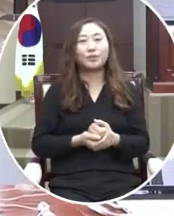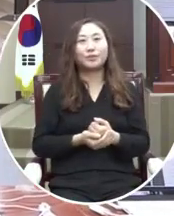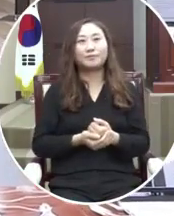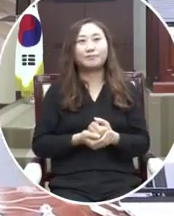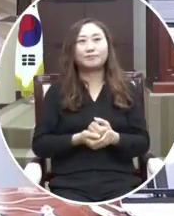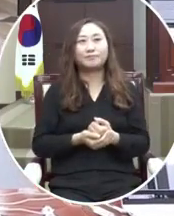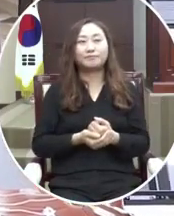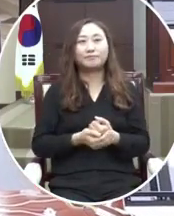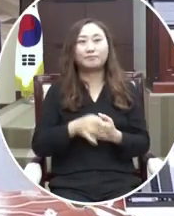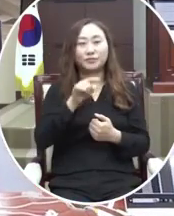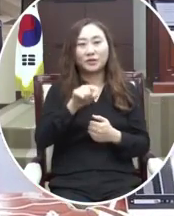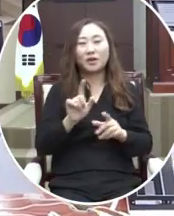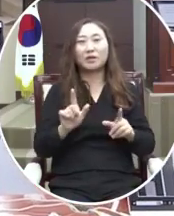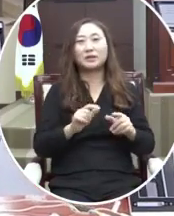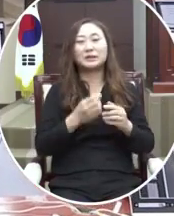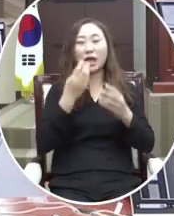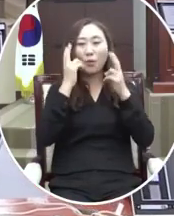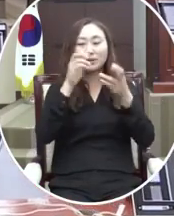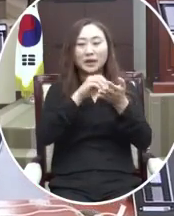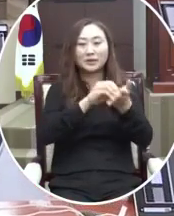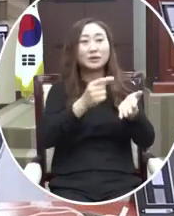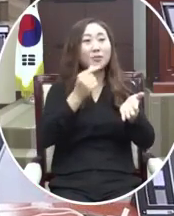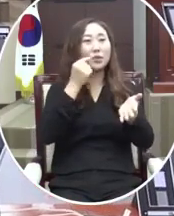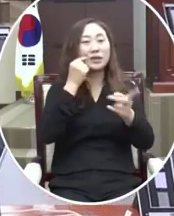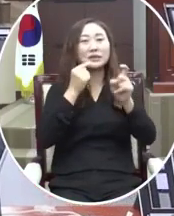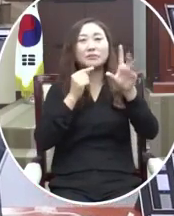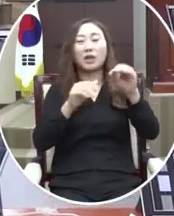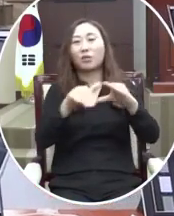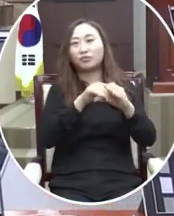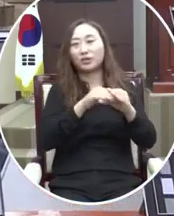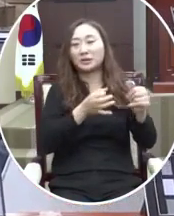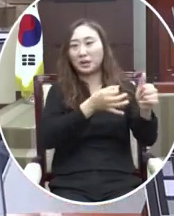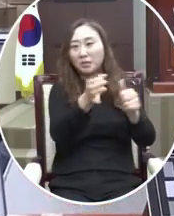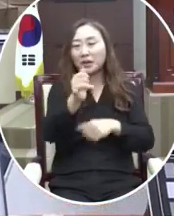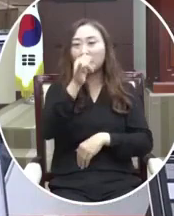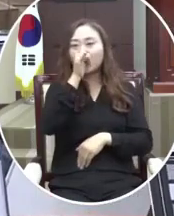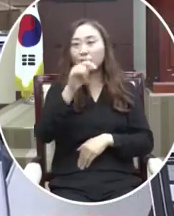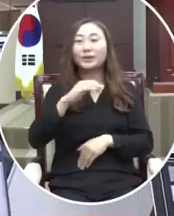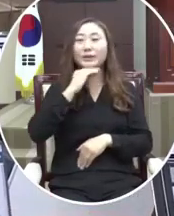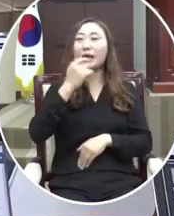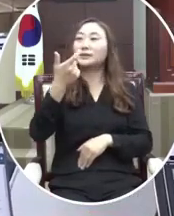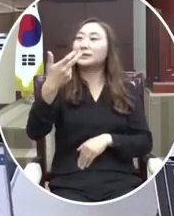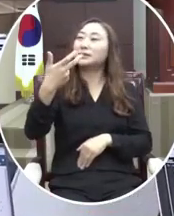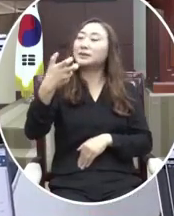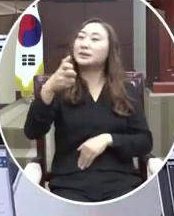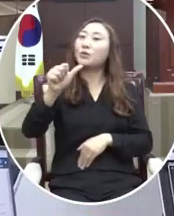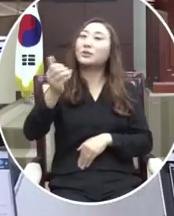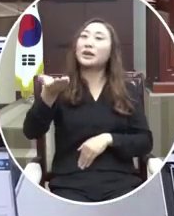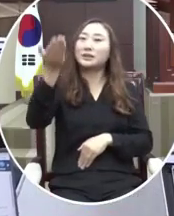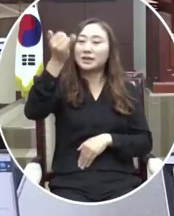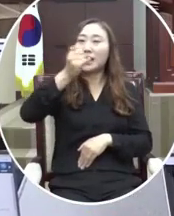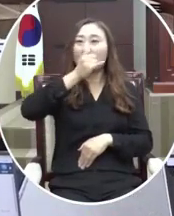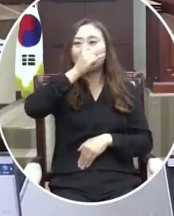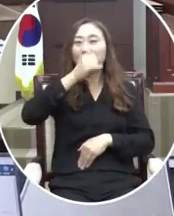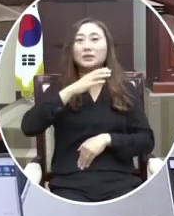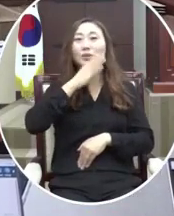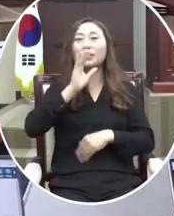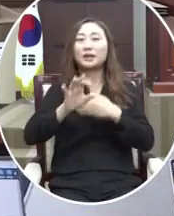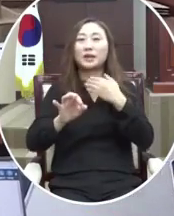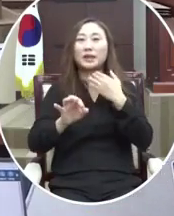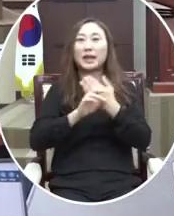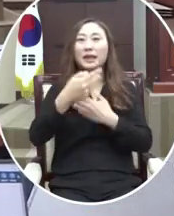여명에게 10만 원의 문화 생활비로 행복한 삶은 응하였고 75세 이상 어르신 12천 명에게는